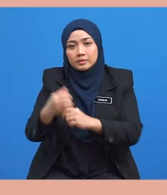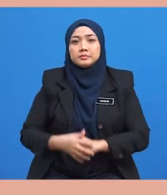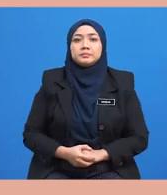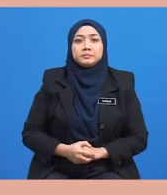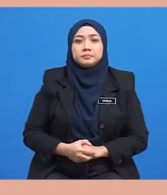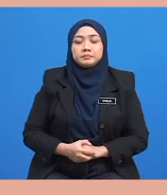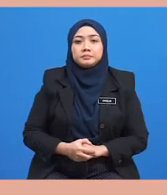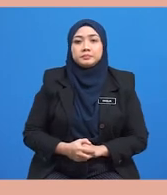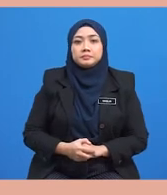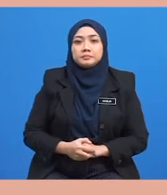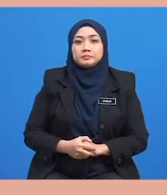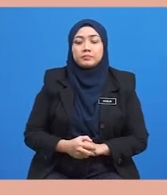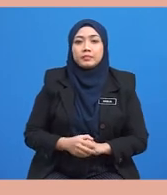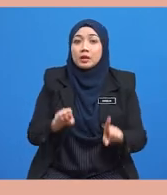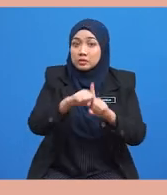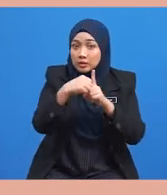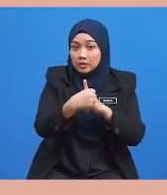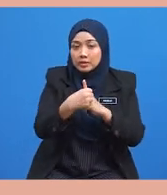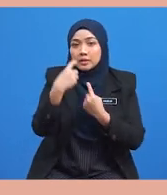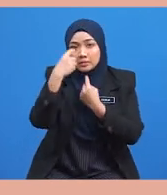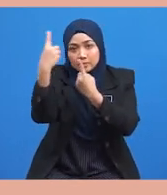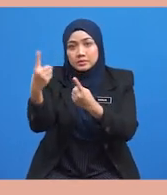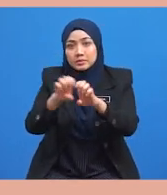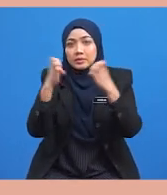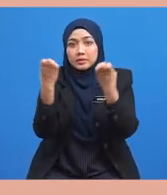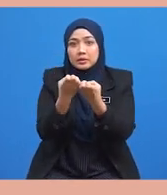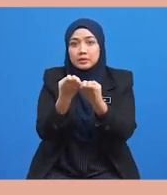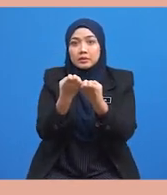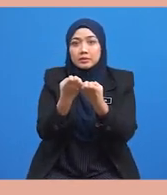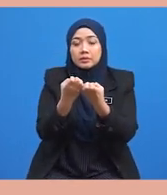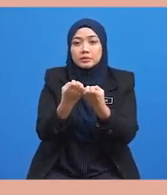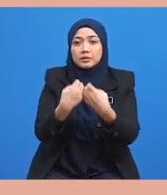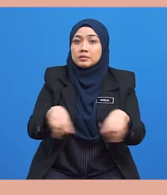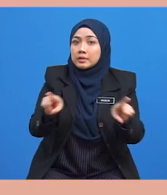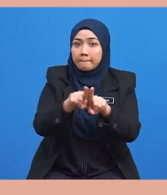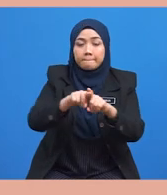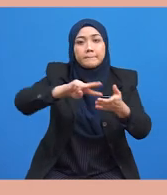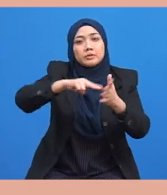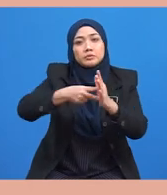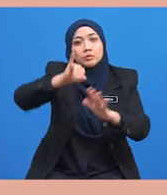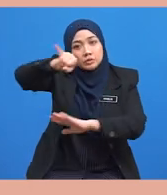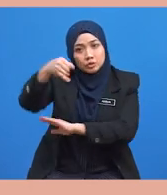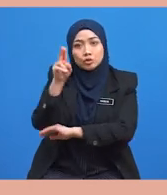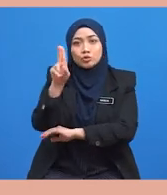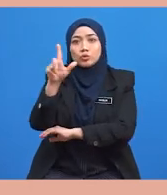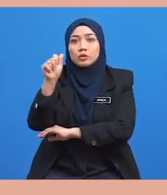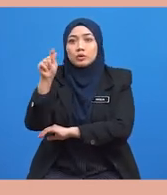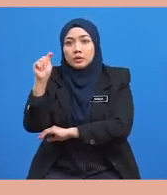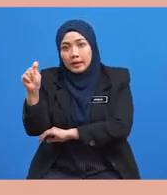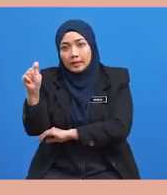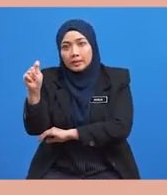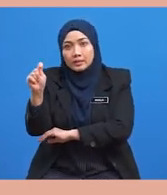Sukatan serakan ini juga adalah satu sukatan kuantitatif seperti julat, julat antar